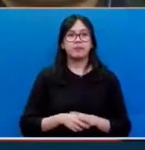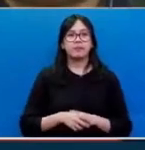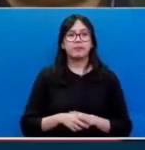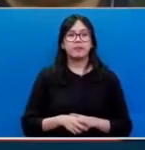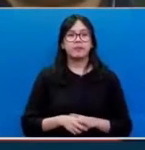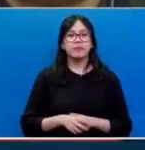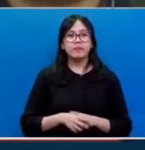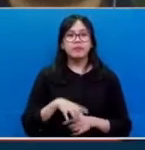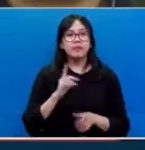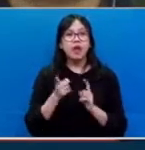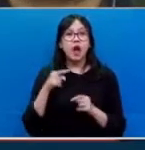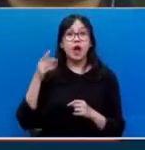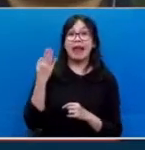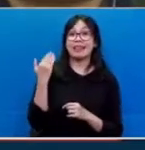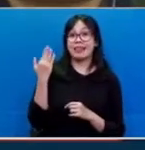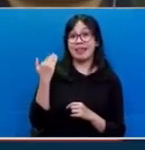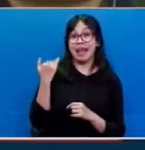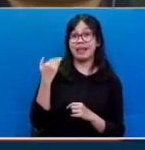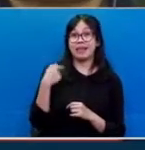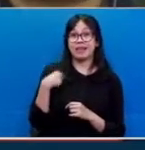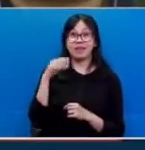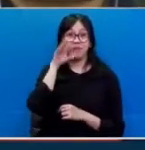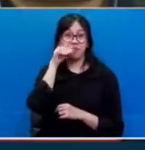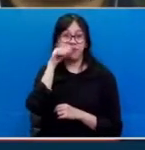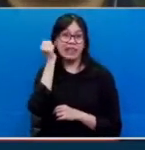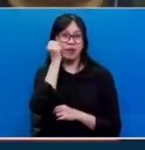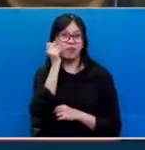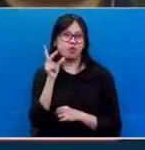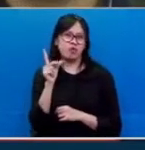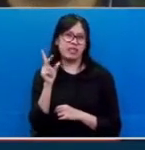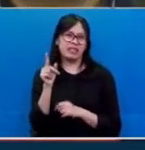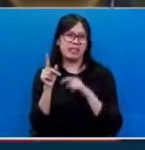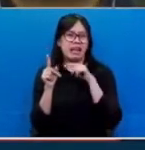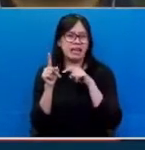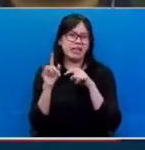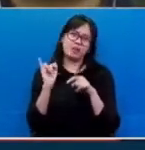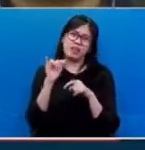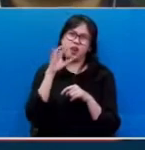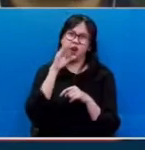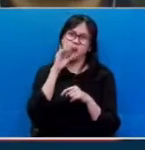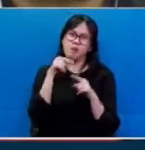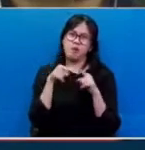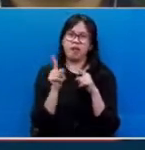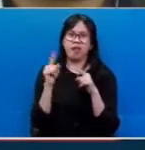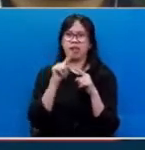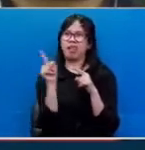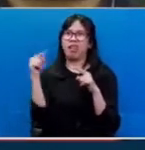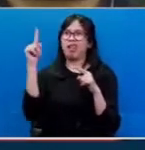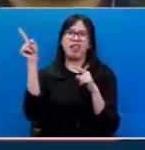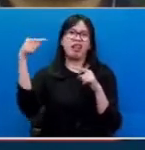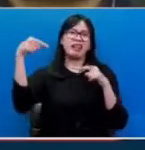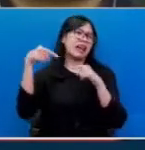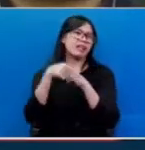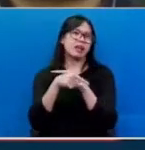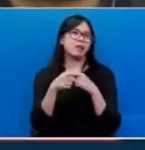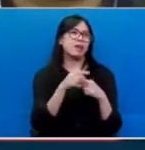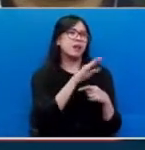keterangan ini memang menurut saya agak agak apa ya agak lemah Oke tapi kan keterangan-keterangan